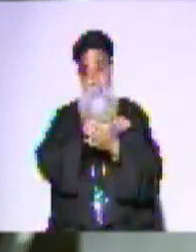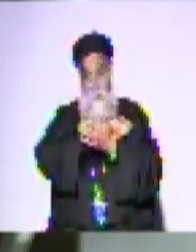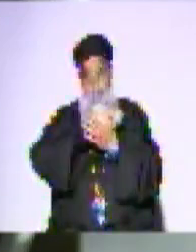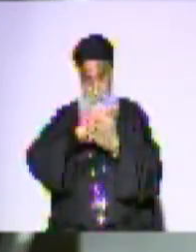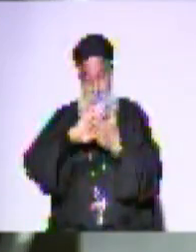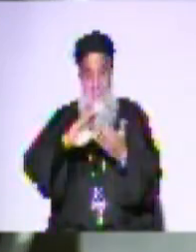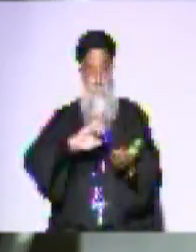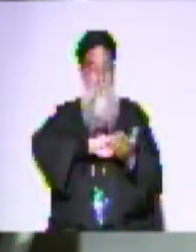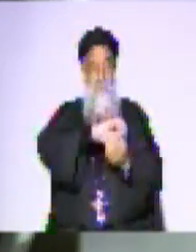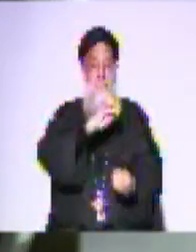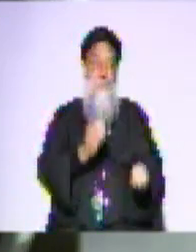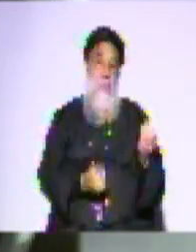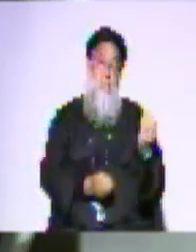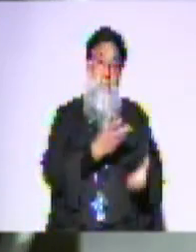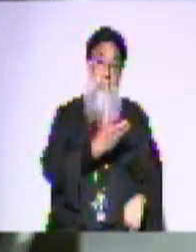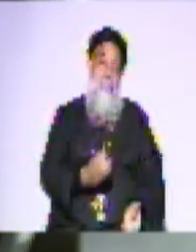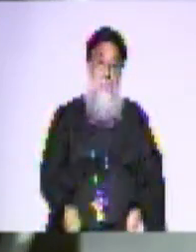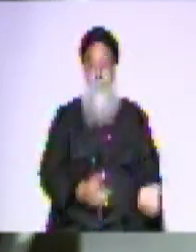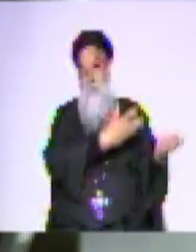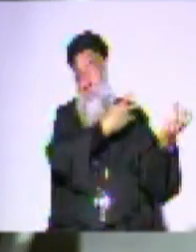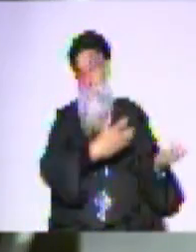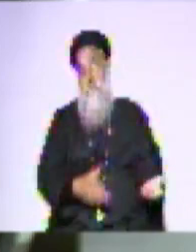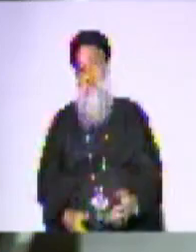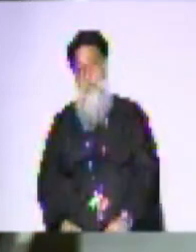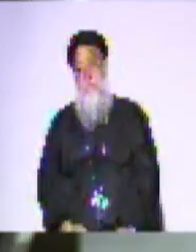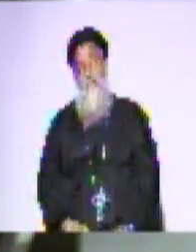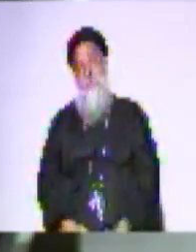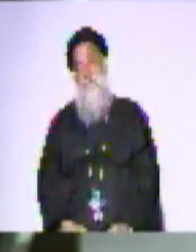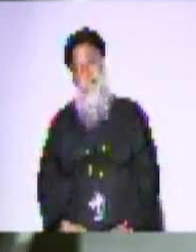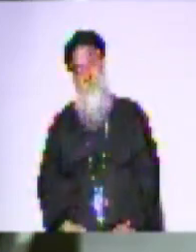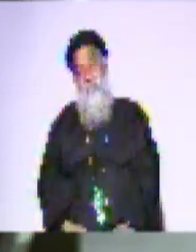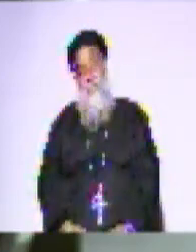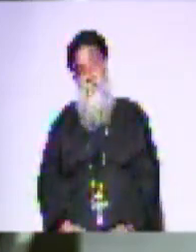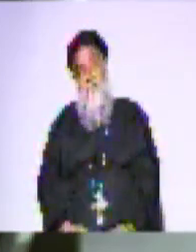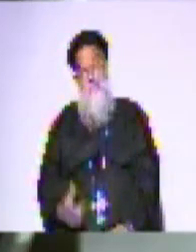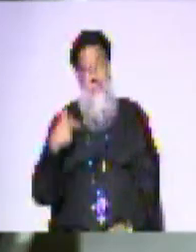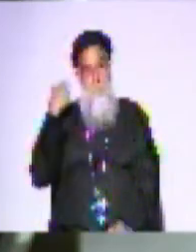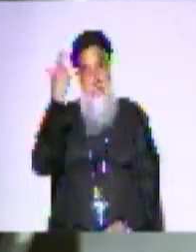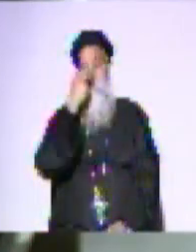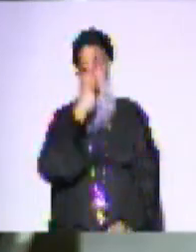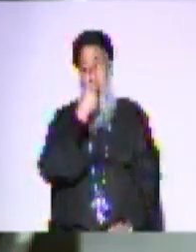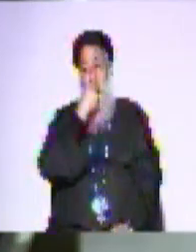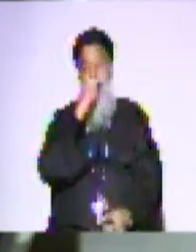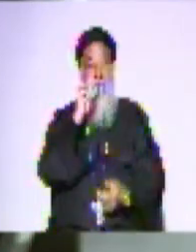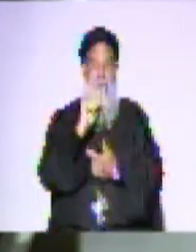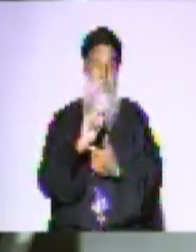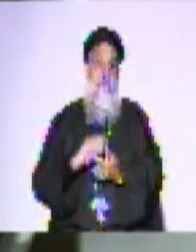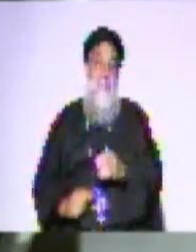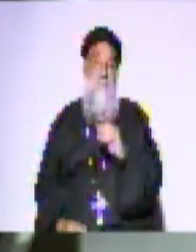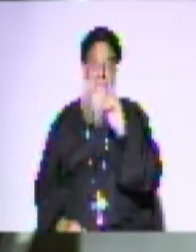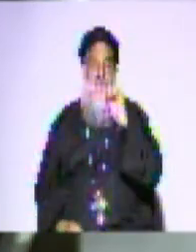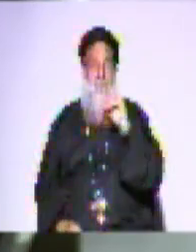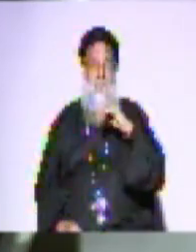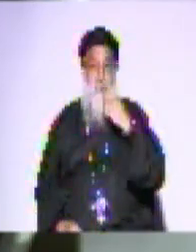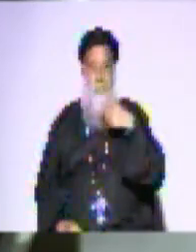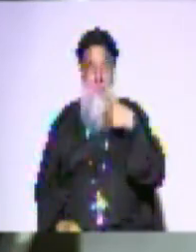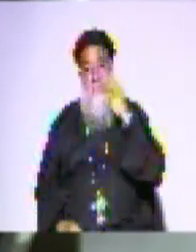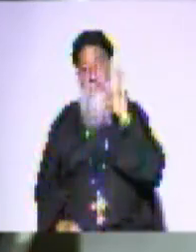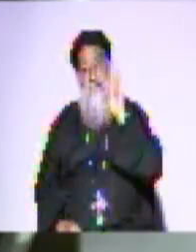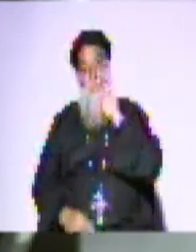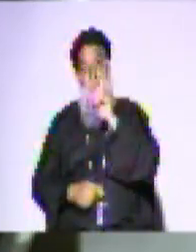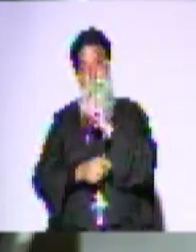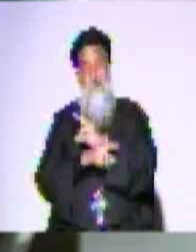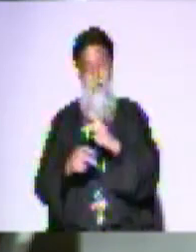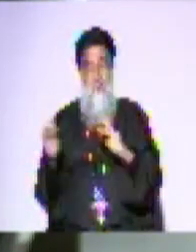فجميعكم إذن تهلكون. يعني جميل قوي إن السيد المسيح في طريق التعليم